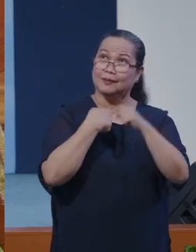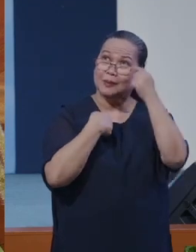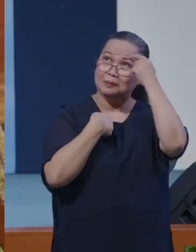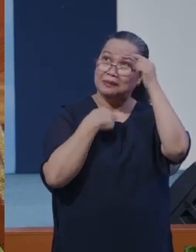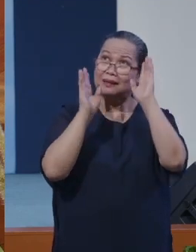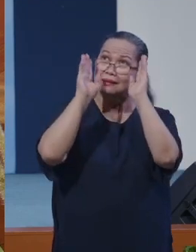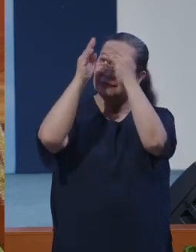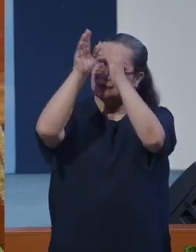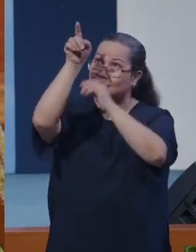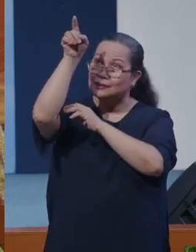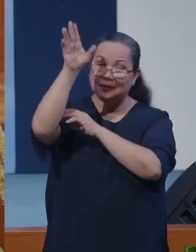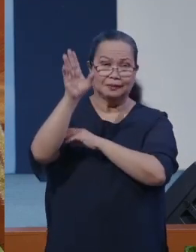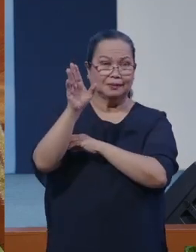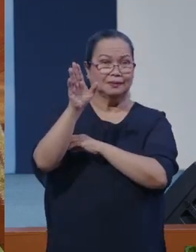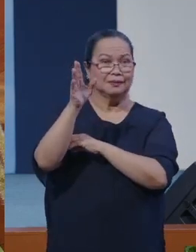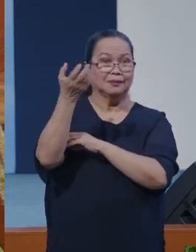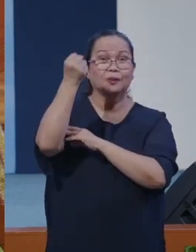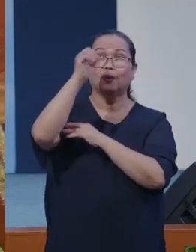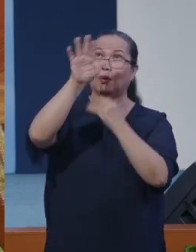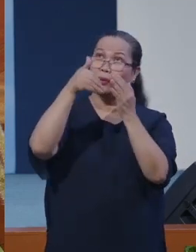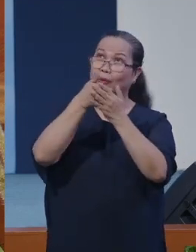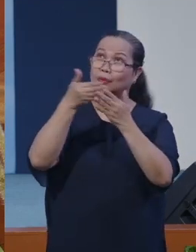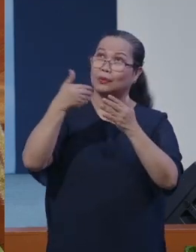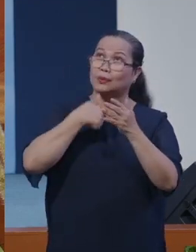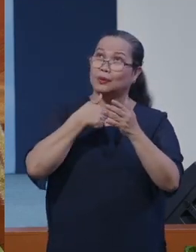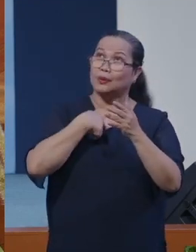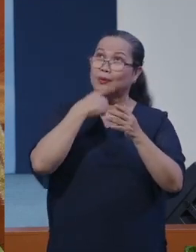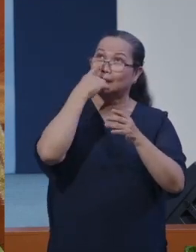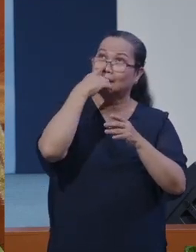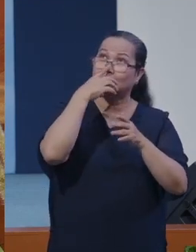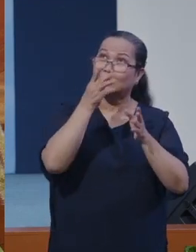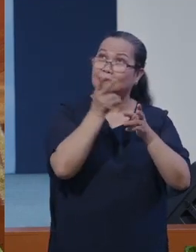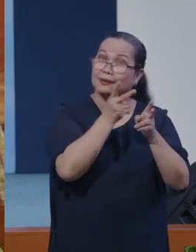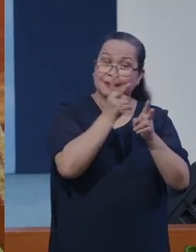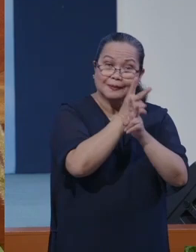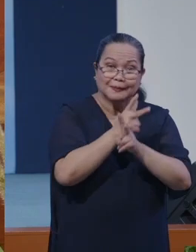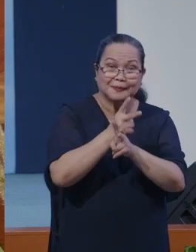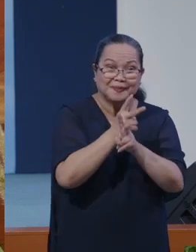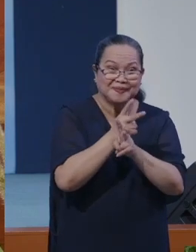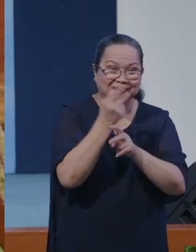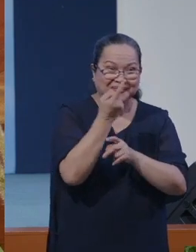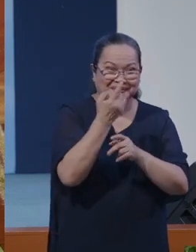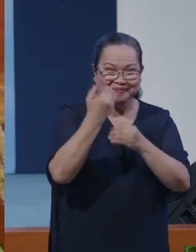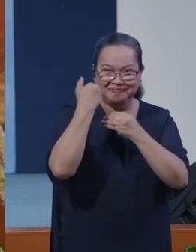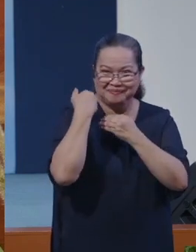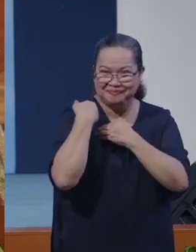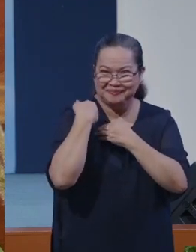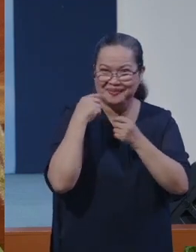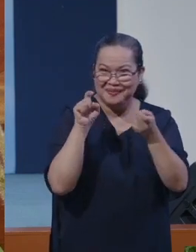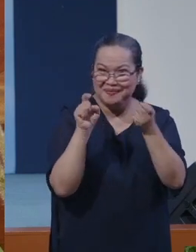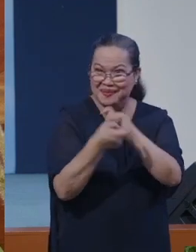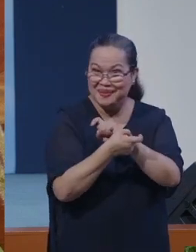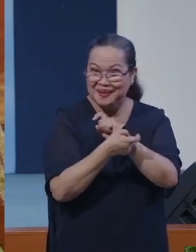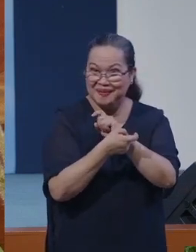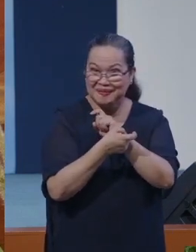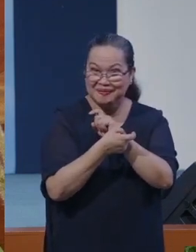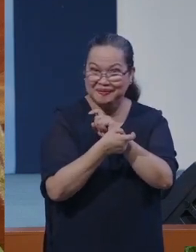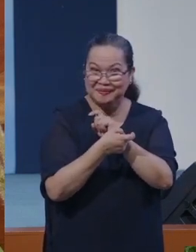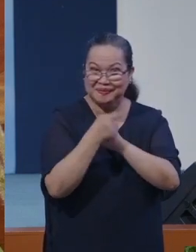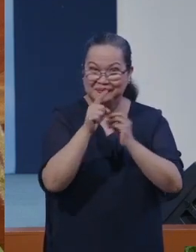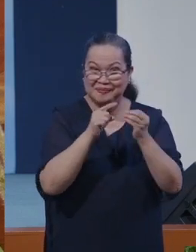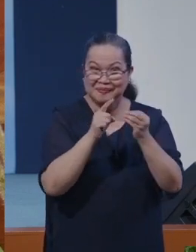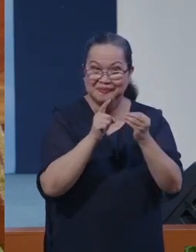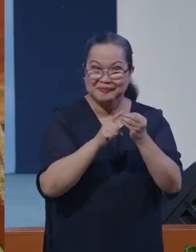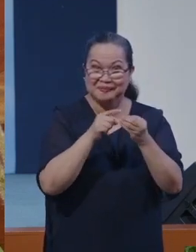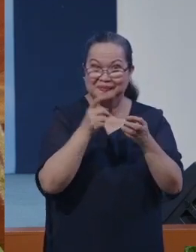kaisipan. Siya na ang may-ari ng lahat, kami tagapangalaga lang. O sige, nagbago na ang aming pagtingin sa paghawak ng